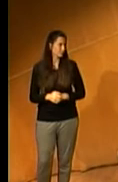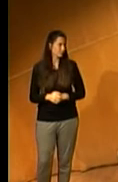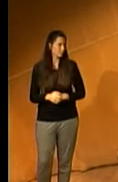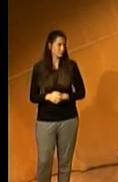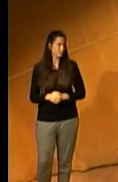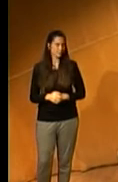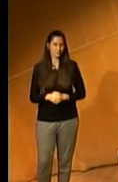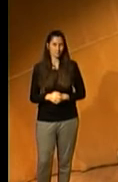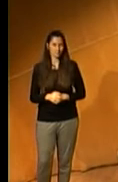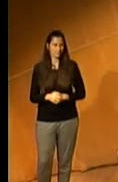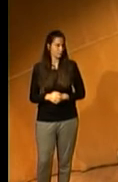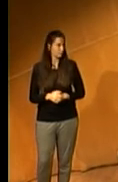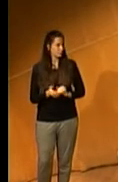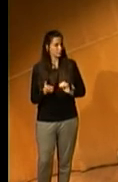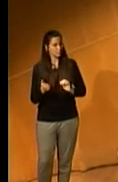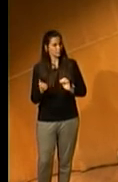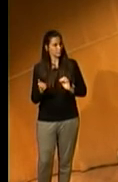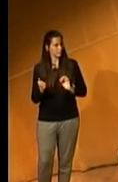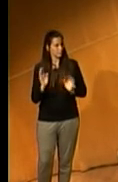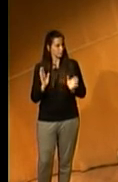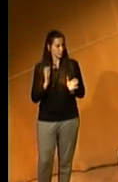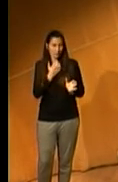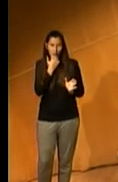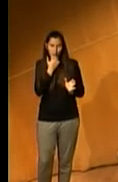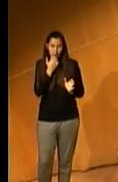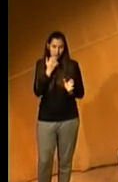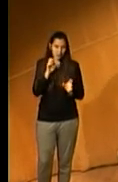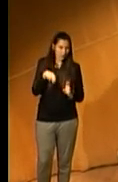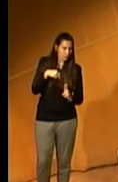oui. Il y a une question ici. Oui.